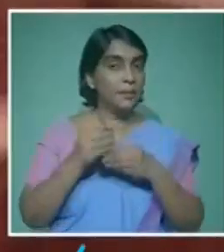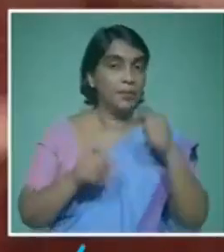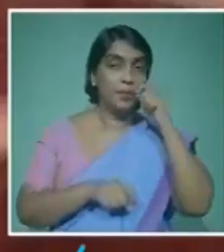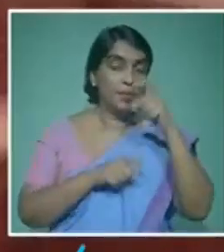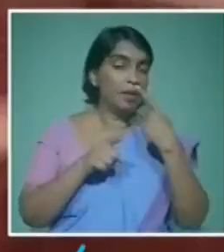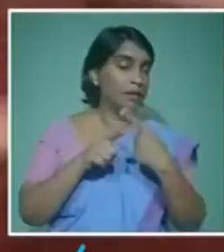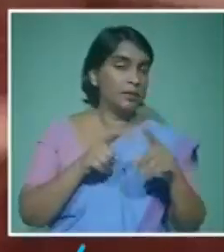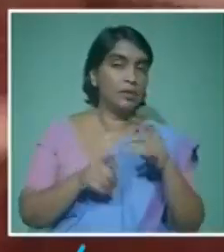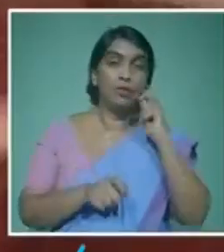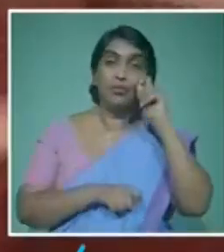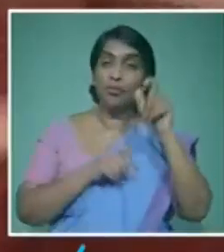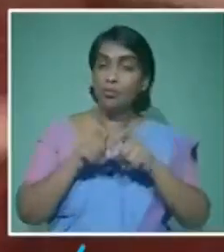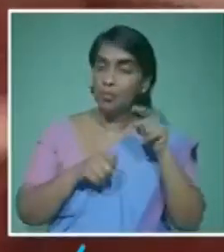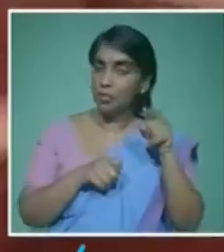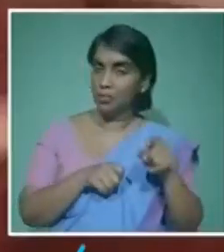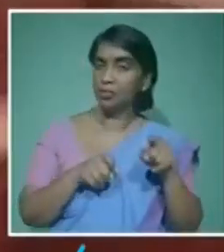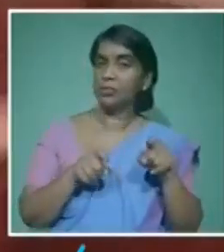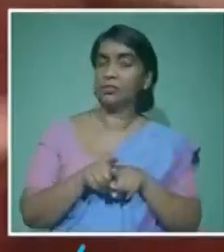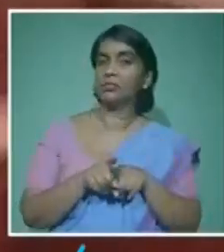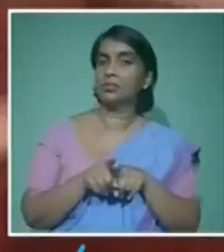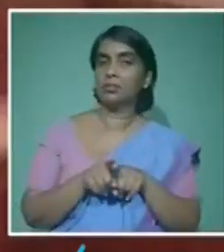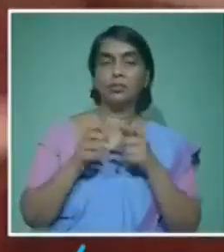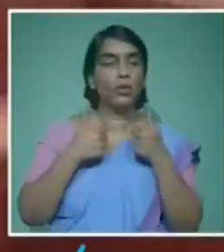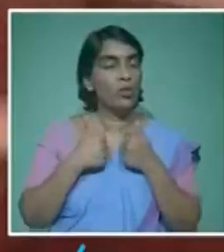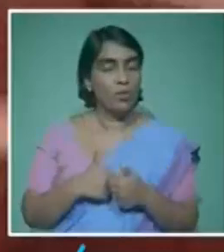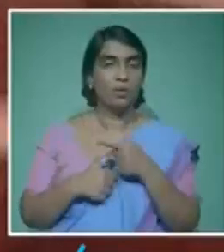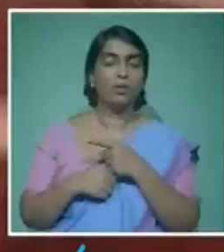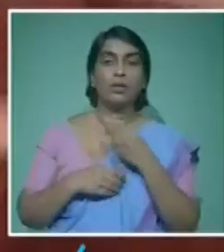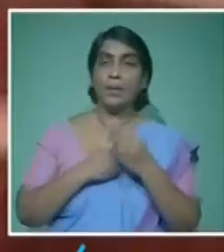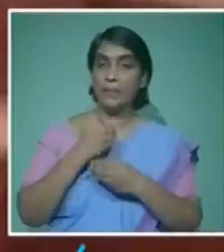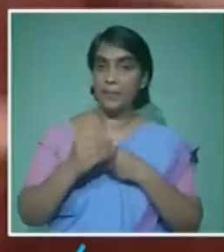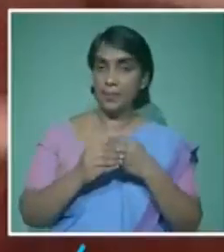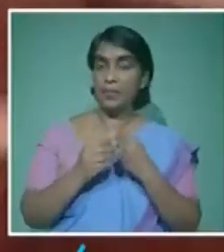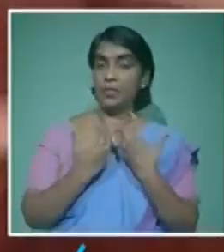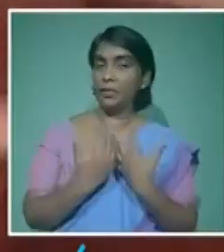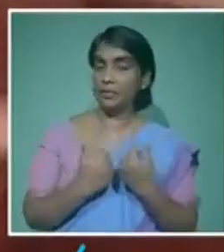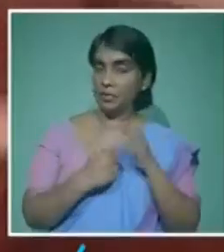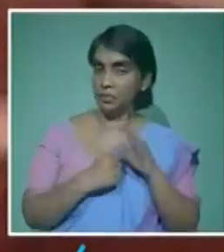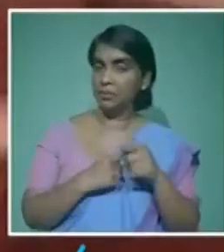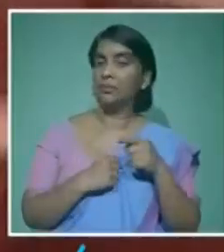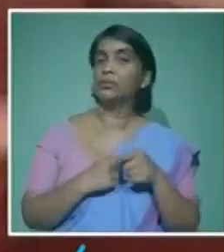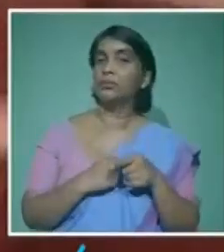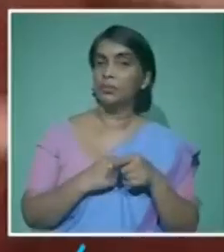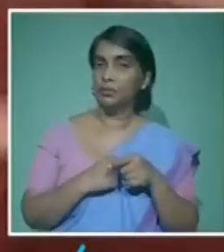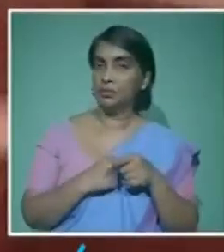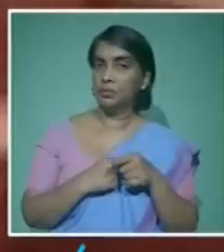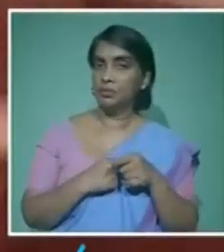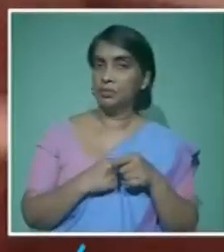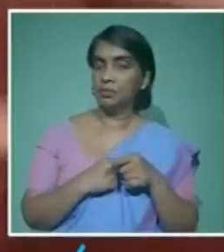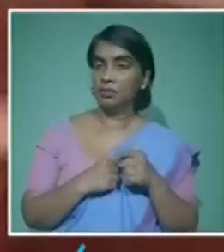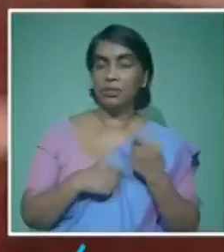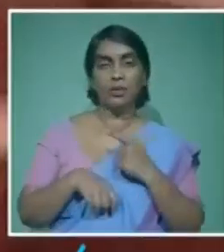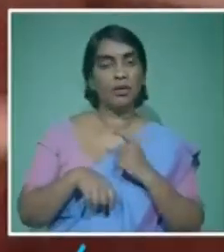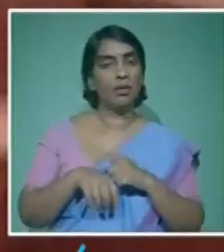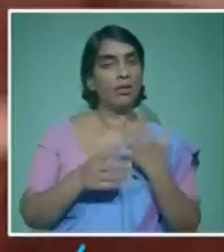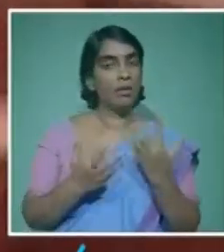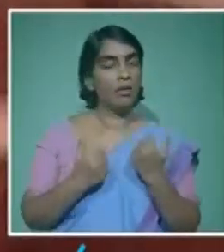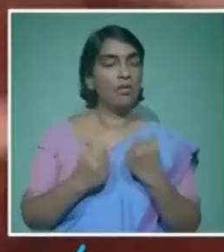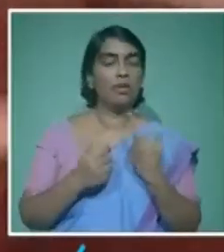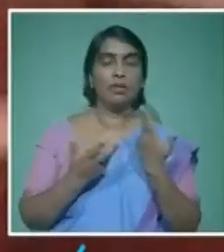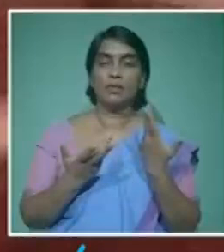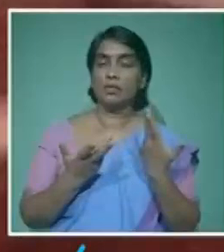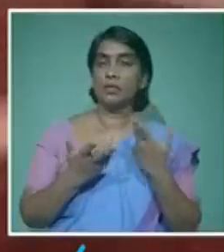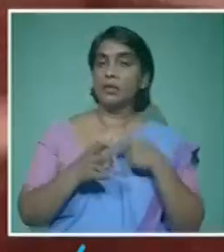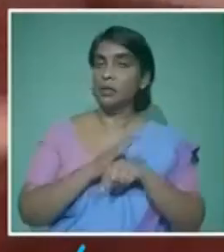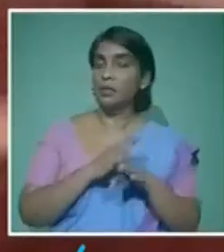தரமான உற்பத்திகளின் பெருக்கத்திற்கு மட்டமிட்டுள்ளதை குறிப்பிடத்தக்கது. மேலும் வடக்கு கிழக்கு மாகாணங்களின் வளங்கள் அடிப்படையில்